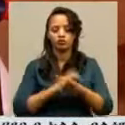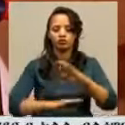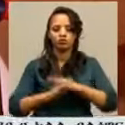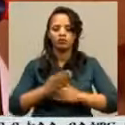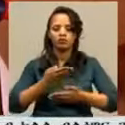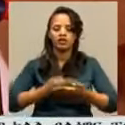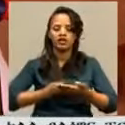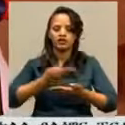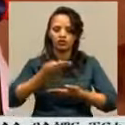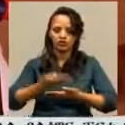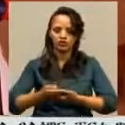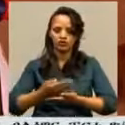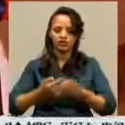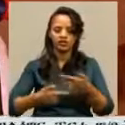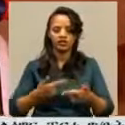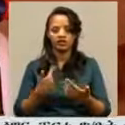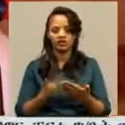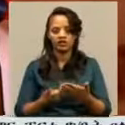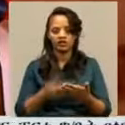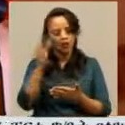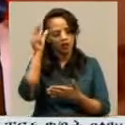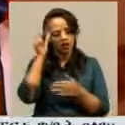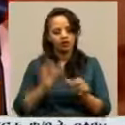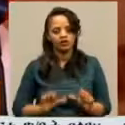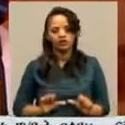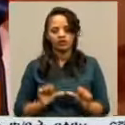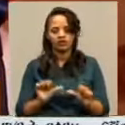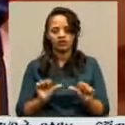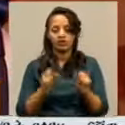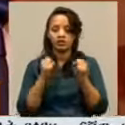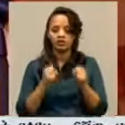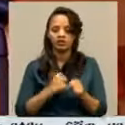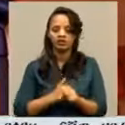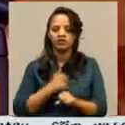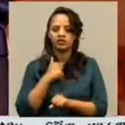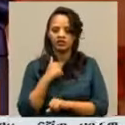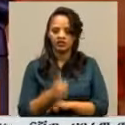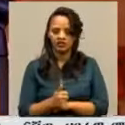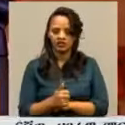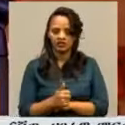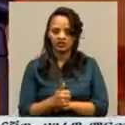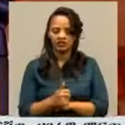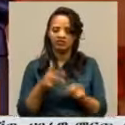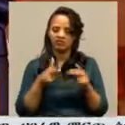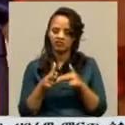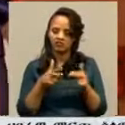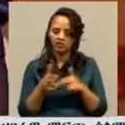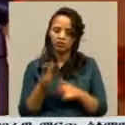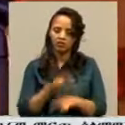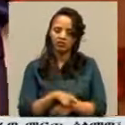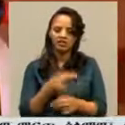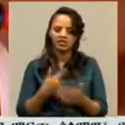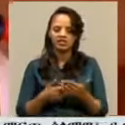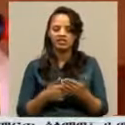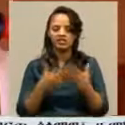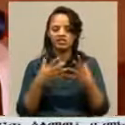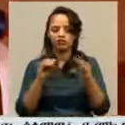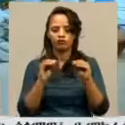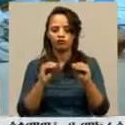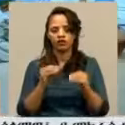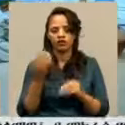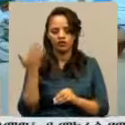በቅብብሎሽ ሂደት እነዚህን ሴቶቻችን ማስቀጠል ከመቻል ባሻገር ሲሸራረፉ ወይም ደግሞ እነዚህ ሲመናመኑ የመጡበት